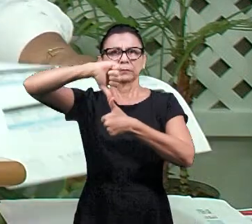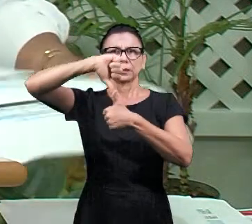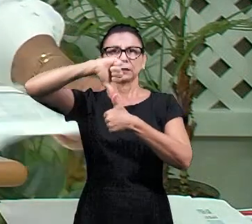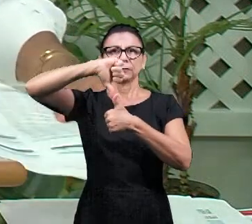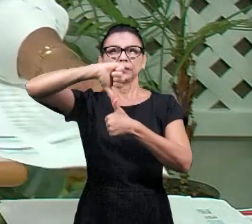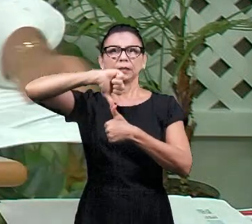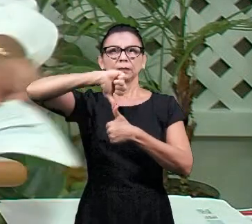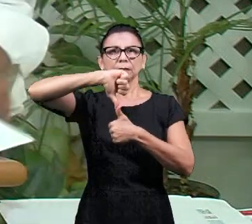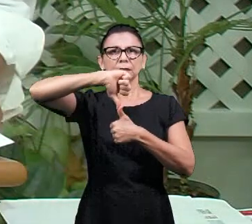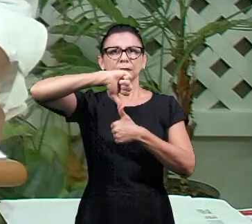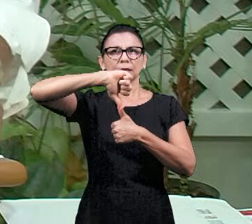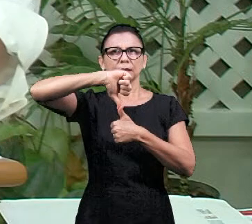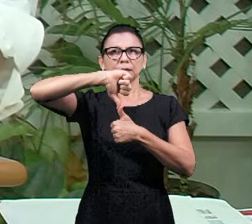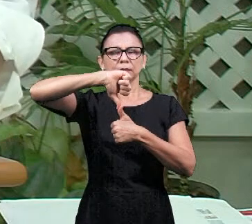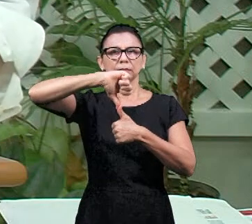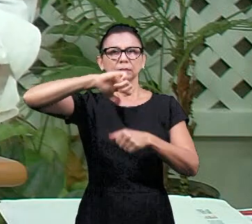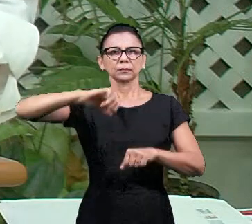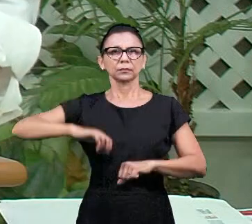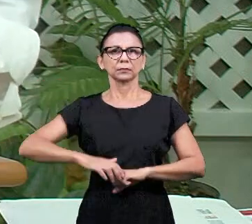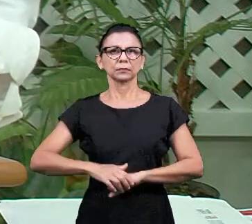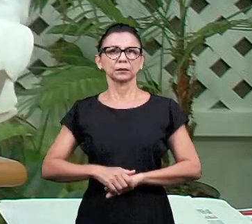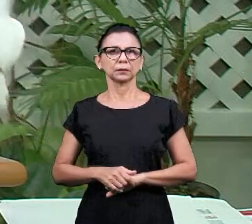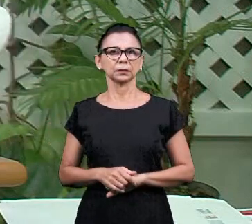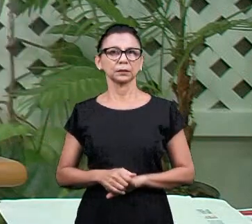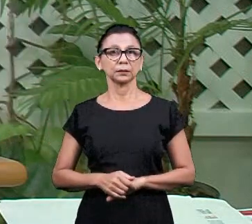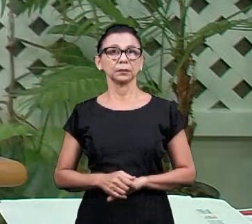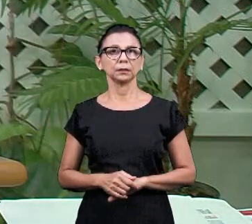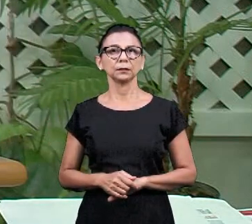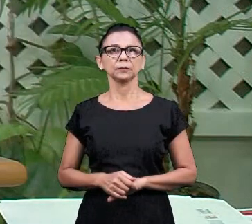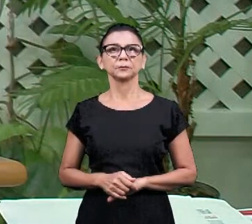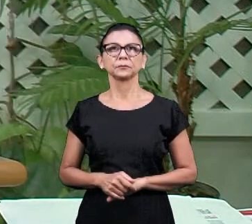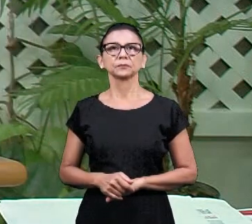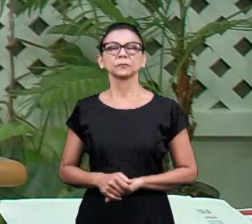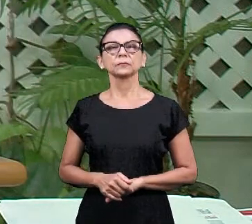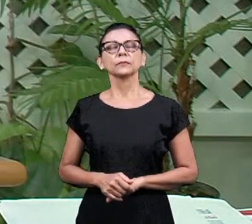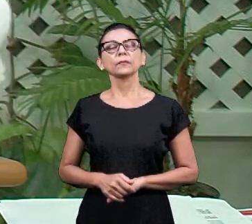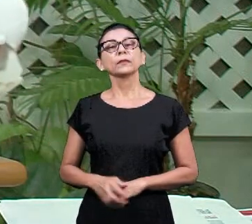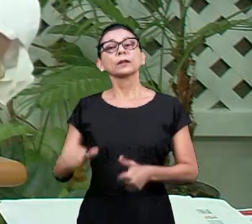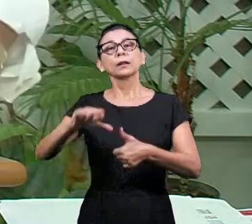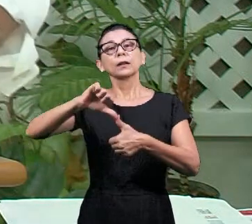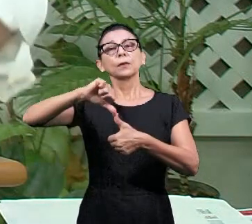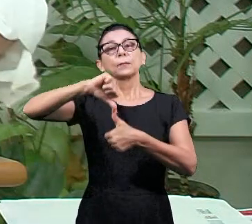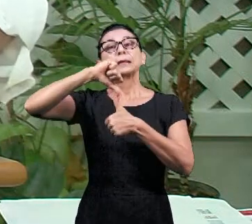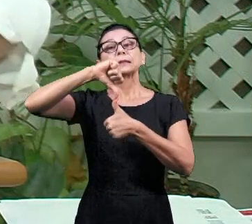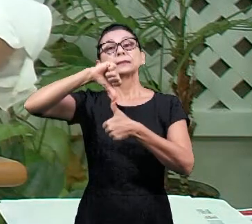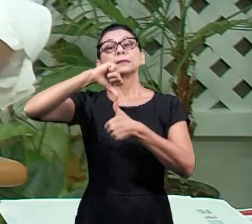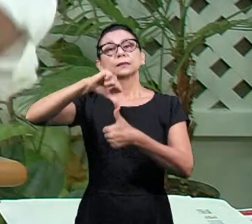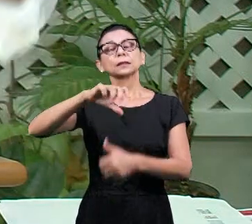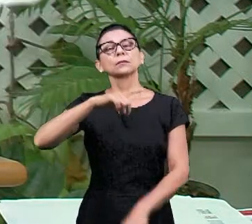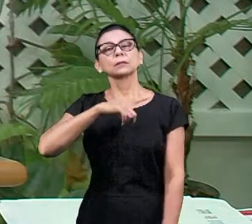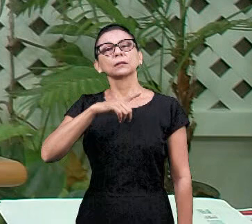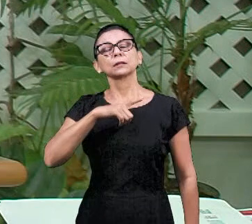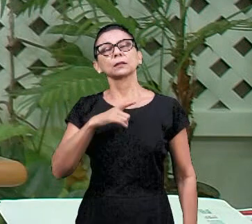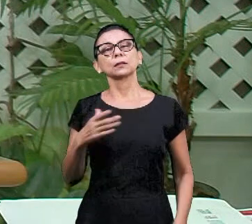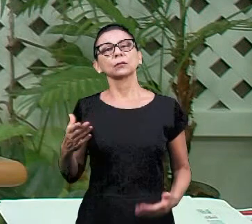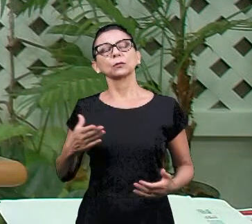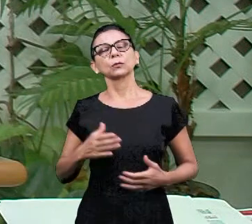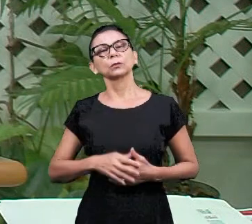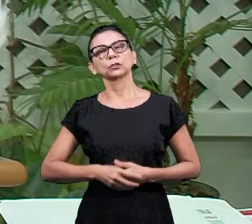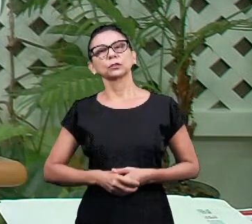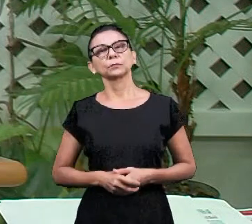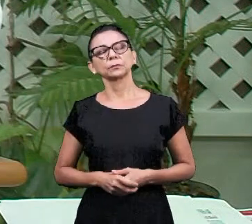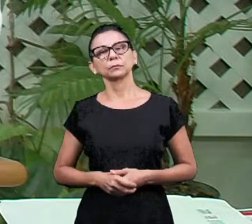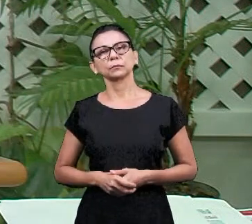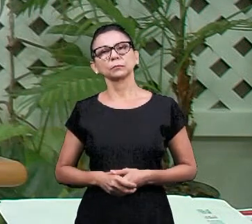que vous puissiez avoir une idée par rapport à l'Amérique centrale, nous avons ici, par exemple,